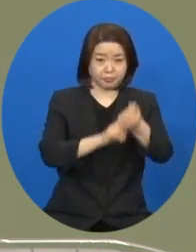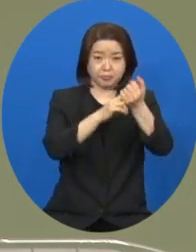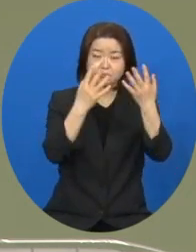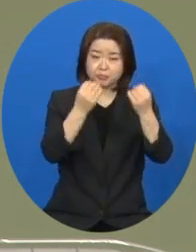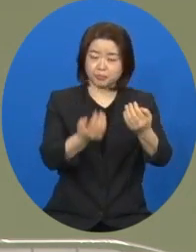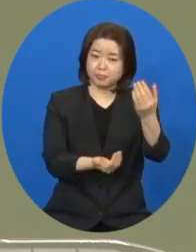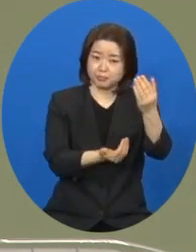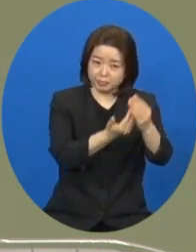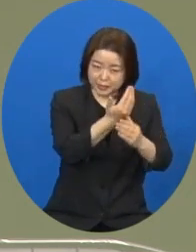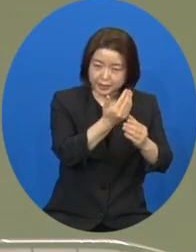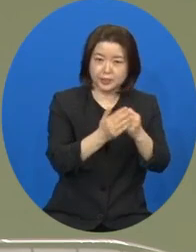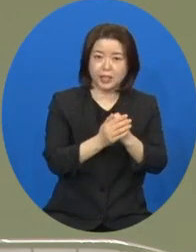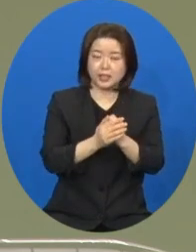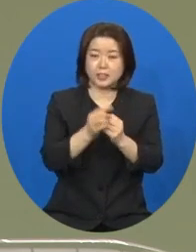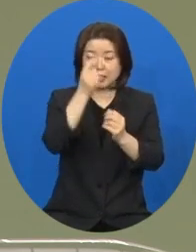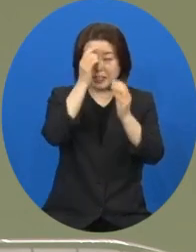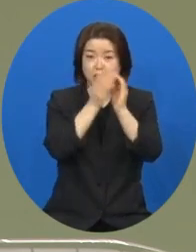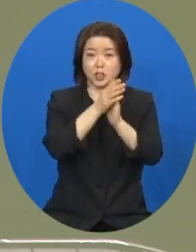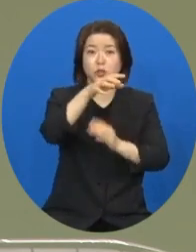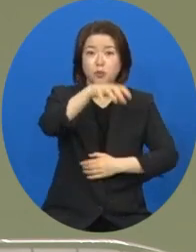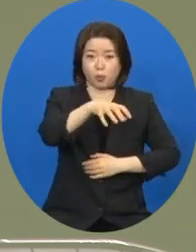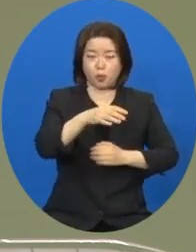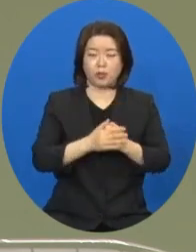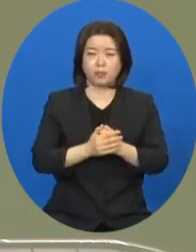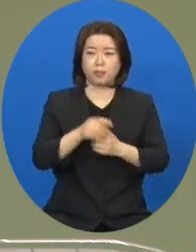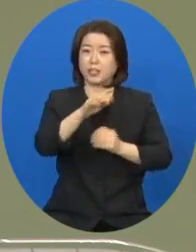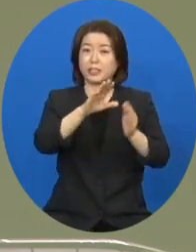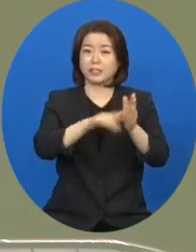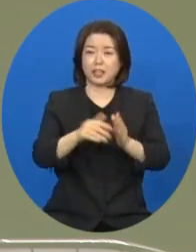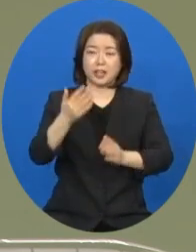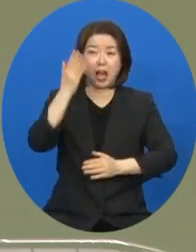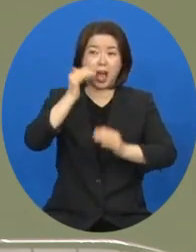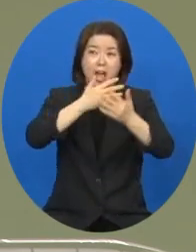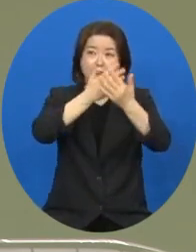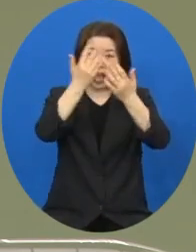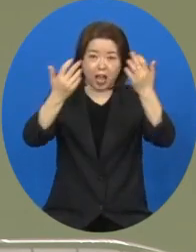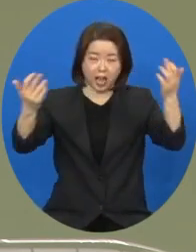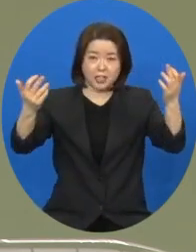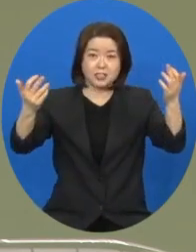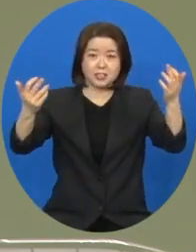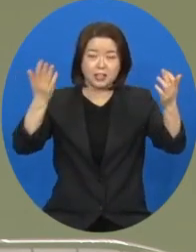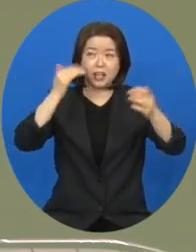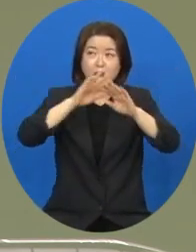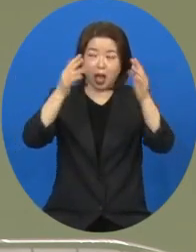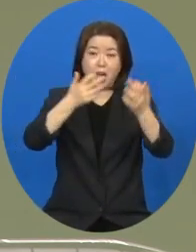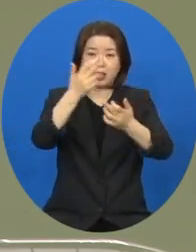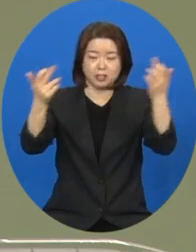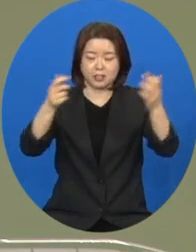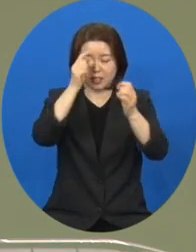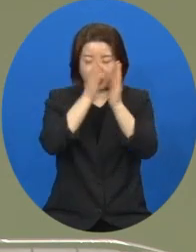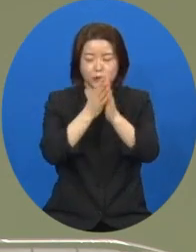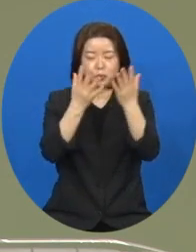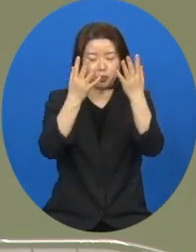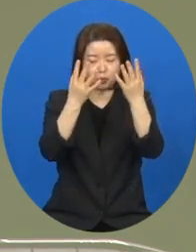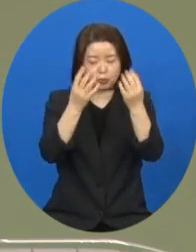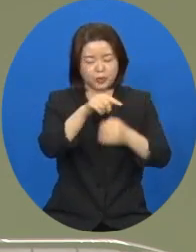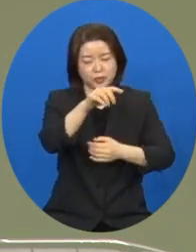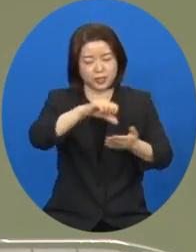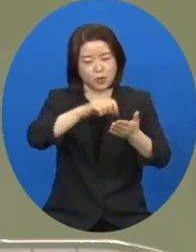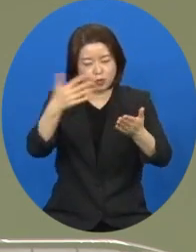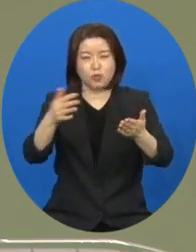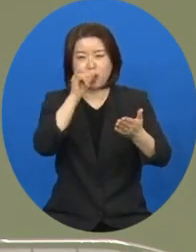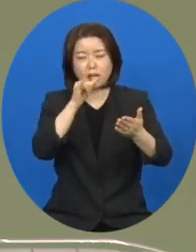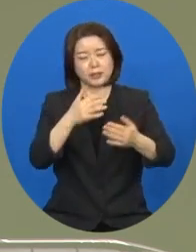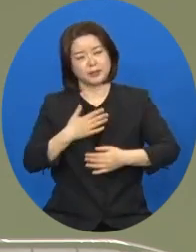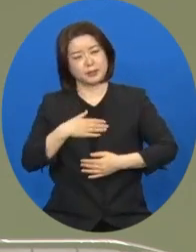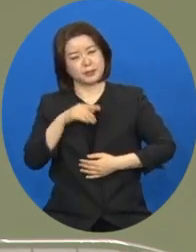일어난다는 기도원, 그때 당시에 하늘산 기도원이라고 유명했습니다. 나도 한번 저 기도원에나